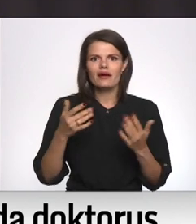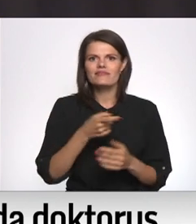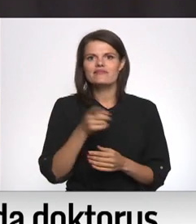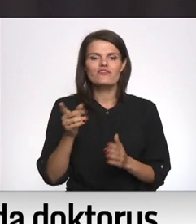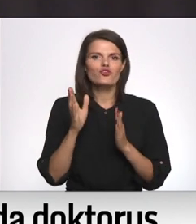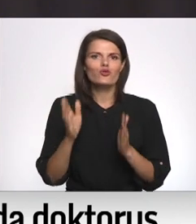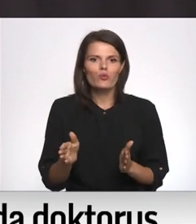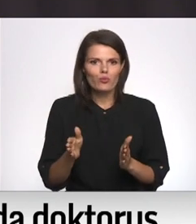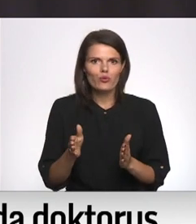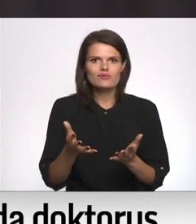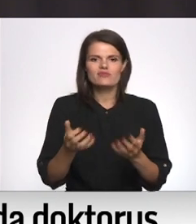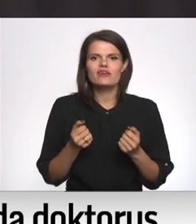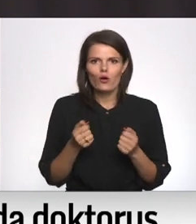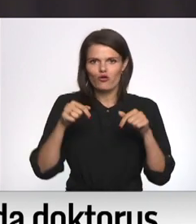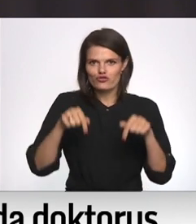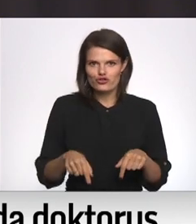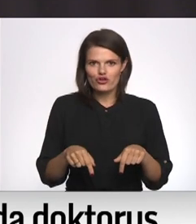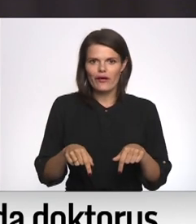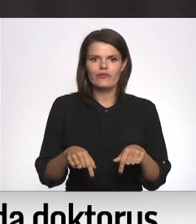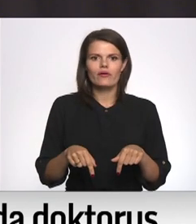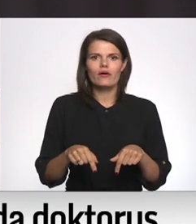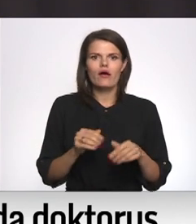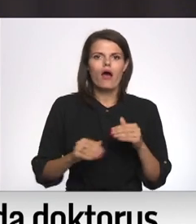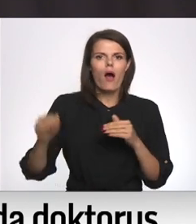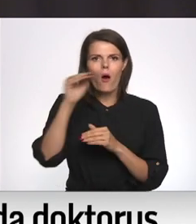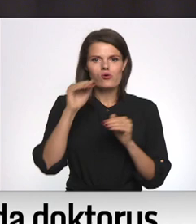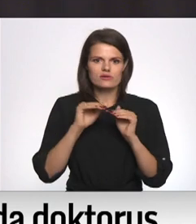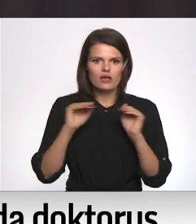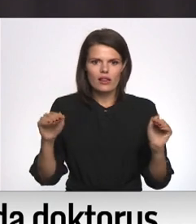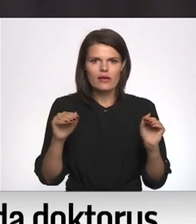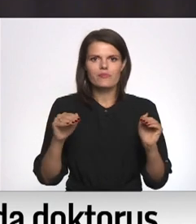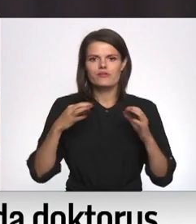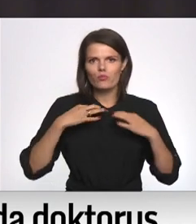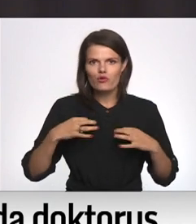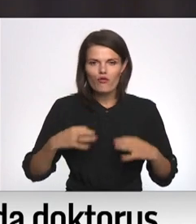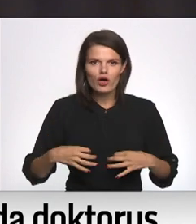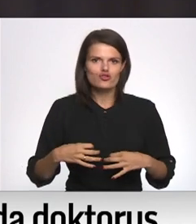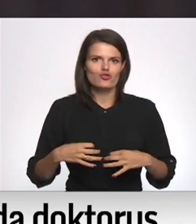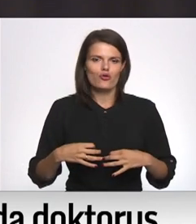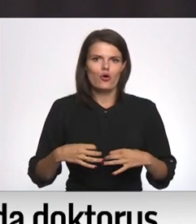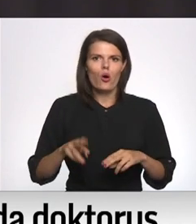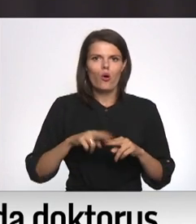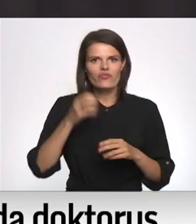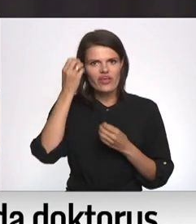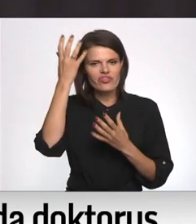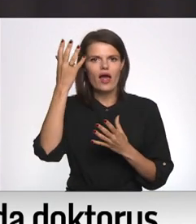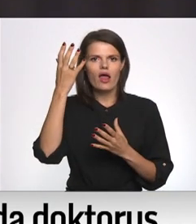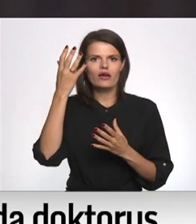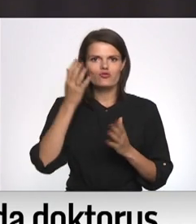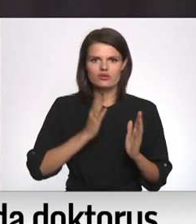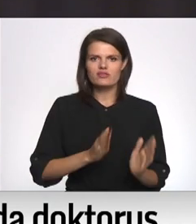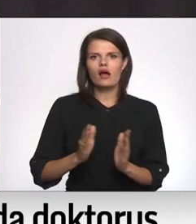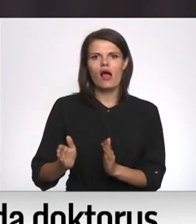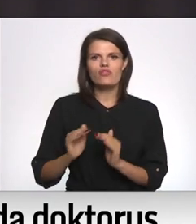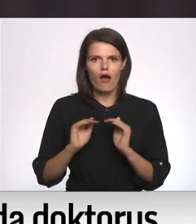būs iegūši šeit augstu līmeņu, profesionālu un intelektuālu